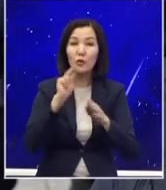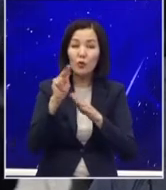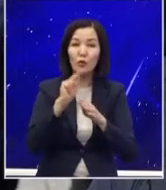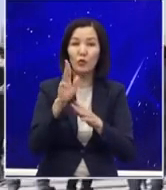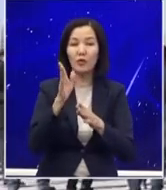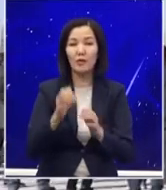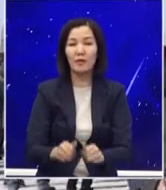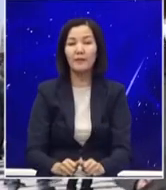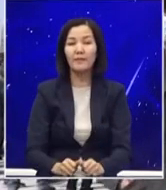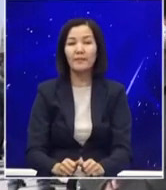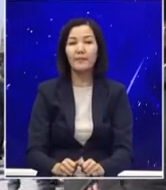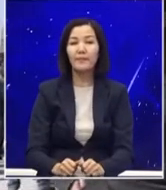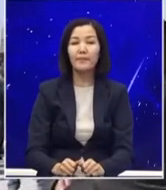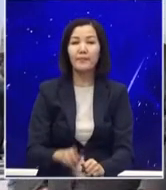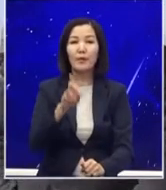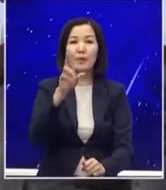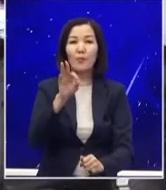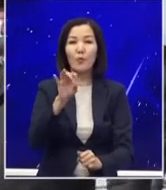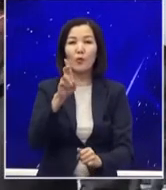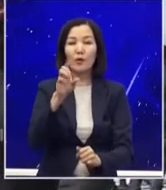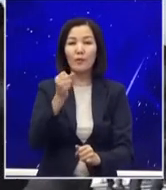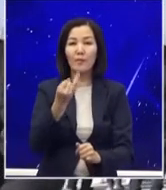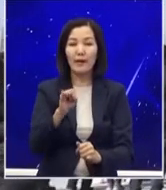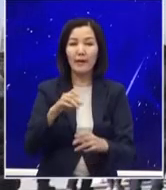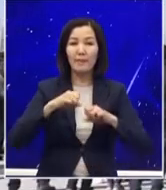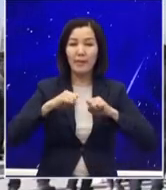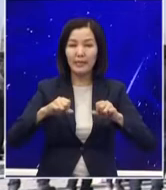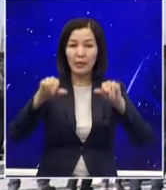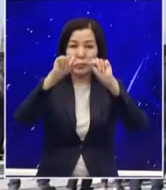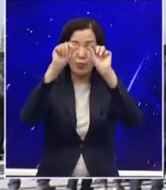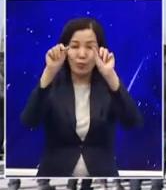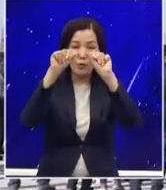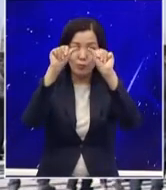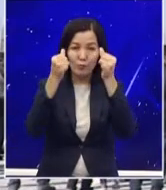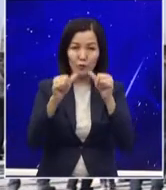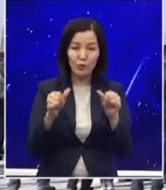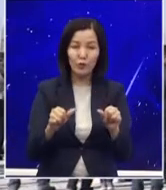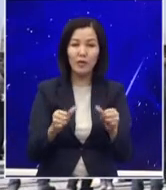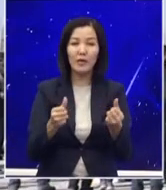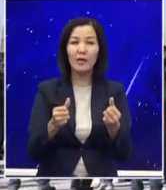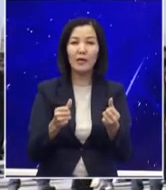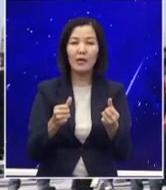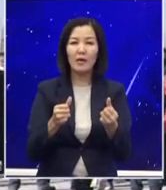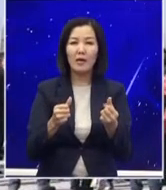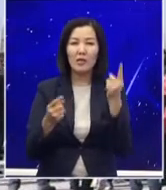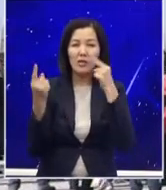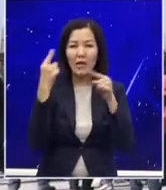едім. Мына Бөрібай батырдың мына мүсіндегі композициялық мағынасы